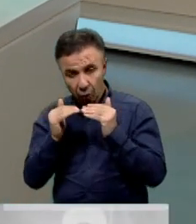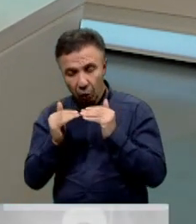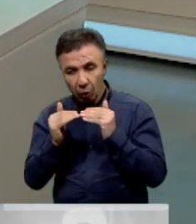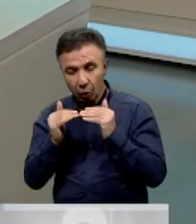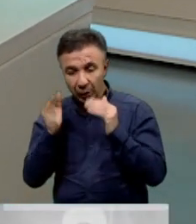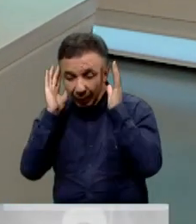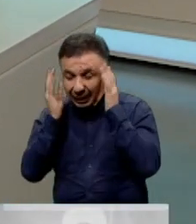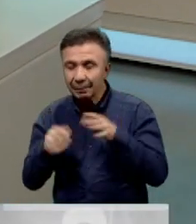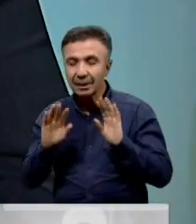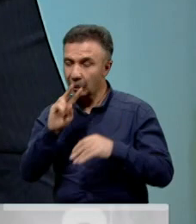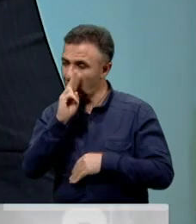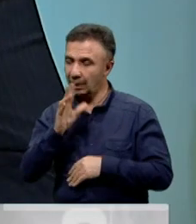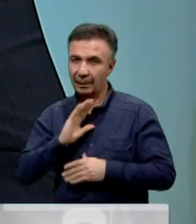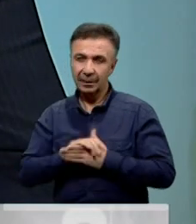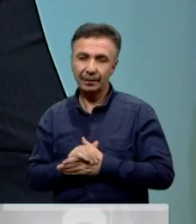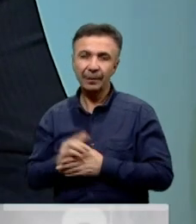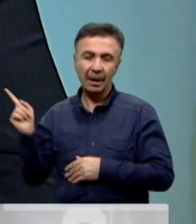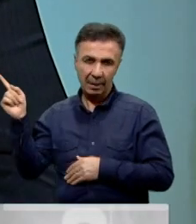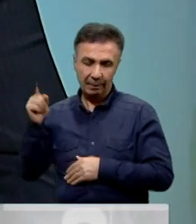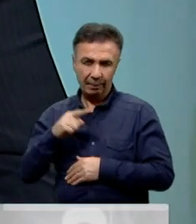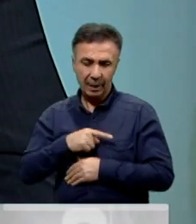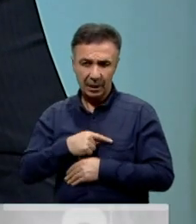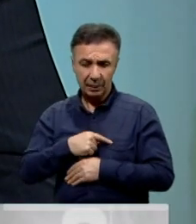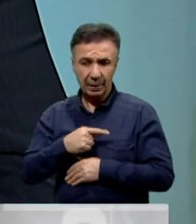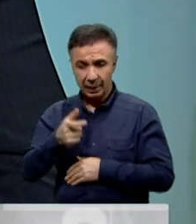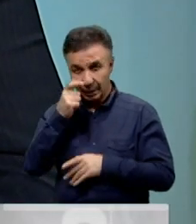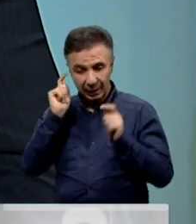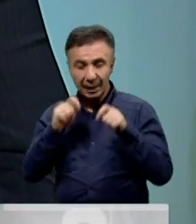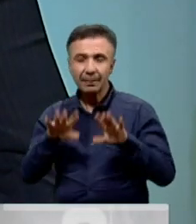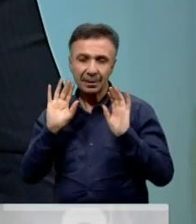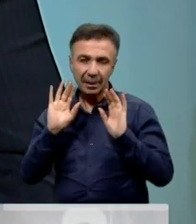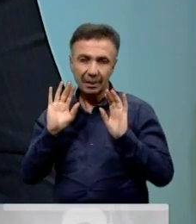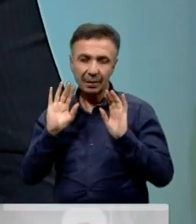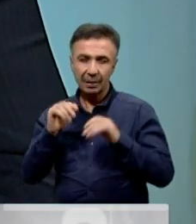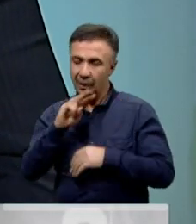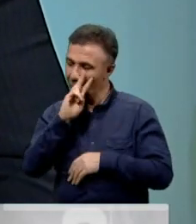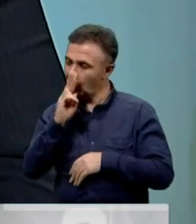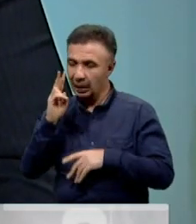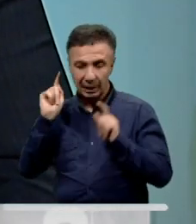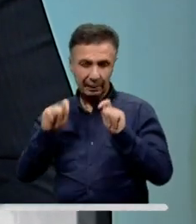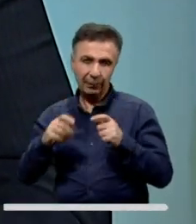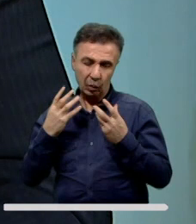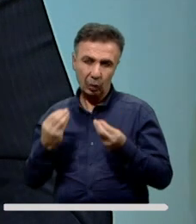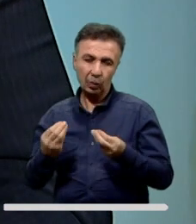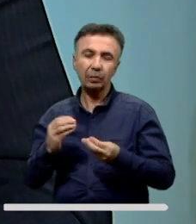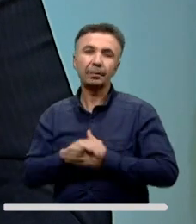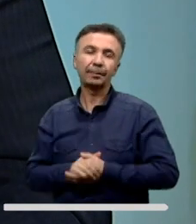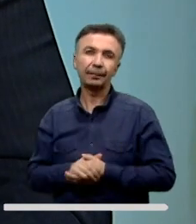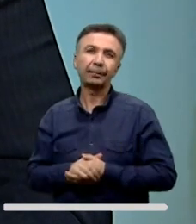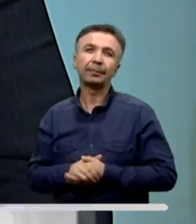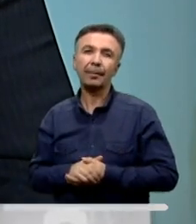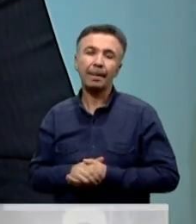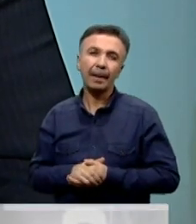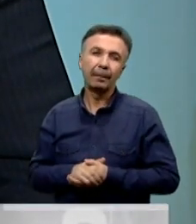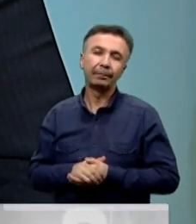Günahtır Çünkü vacibe bir insan riayet etmediği zaman günah kazanmış oluyor günah işlemiş oluyor